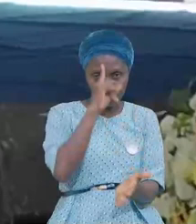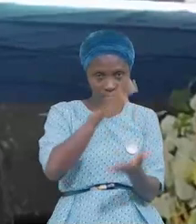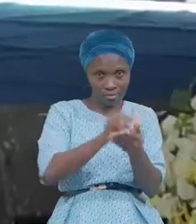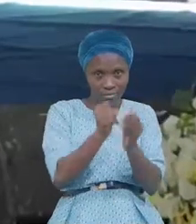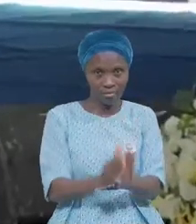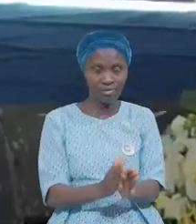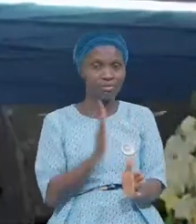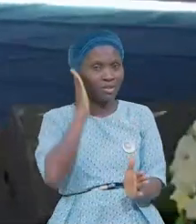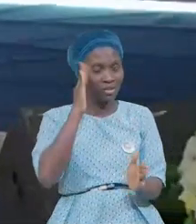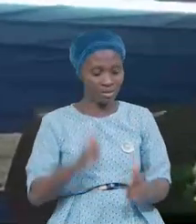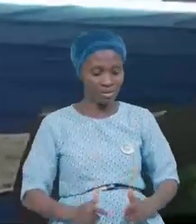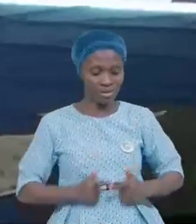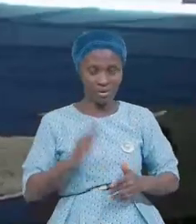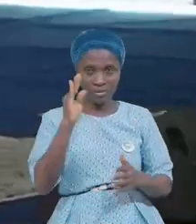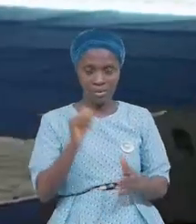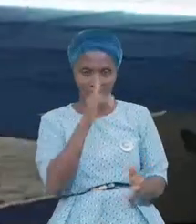se retire,